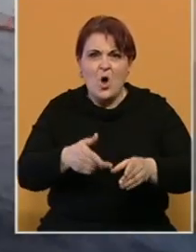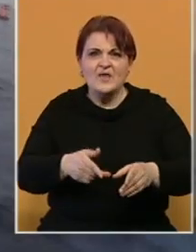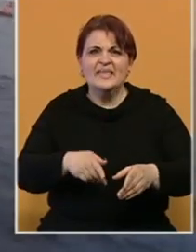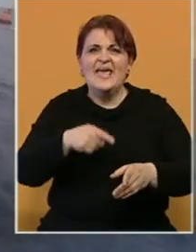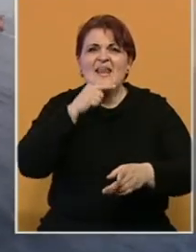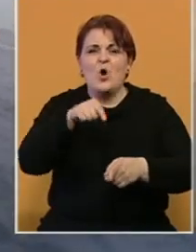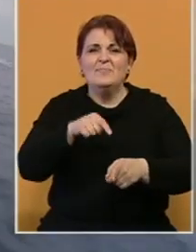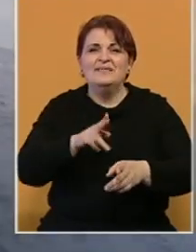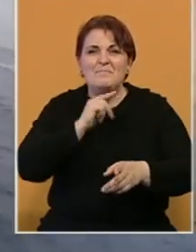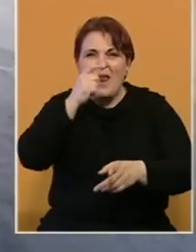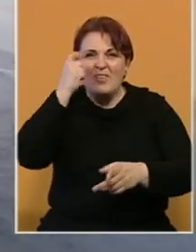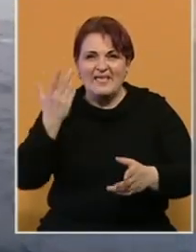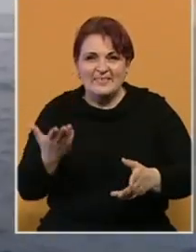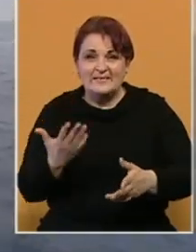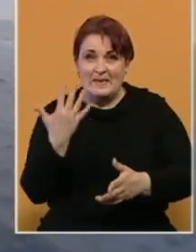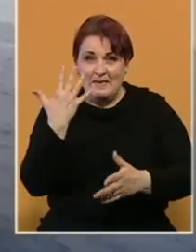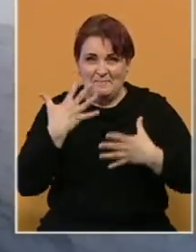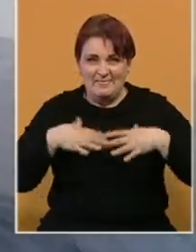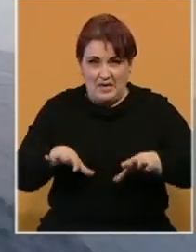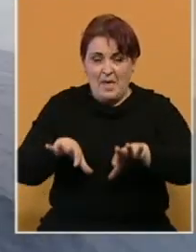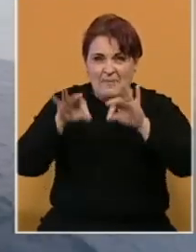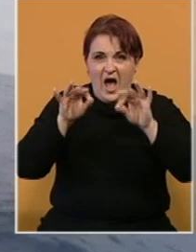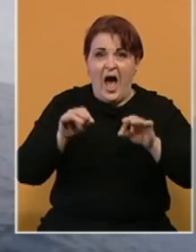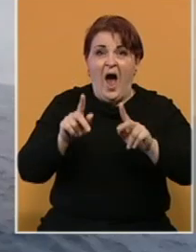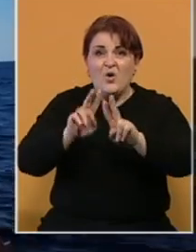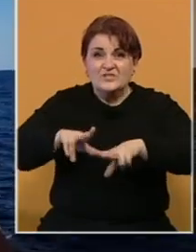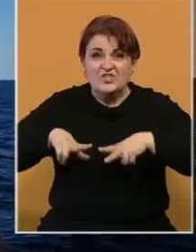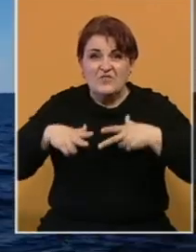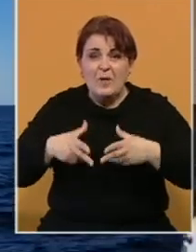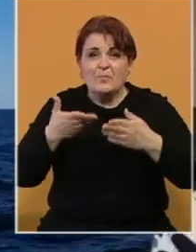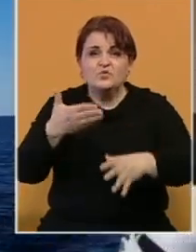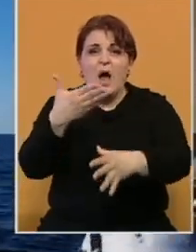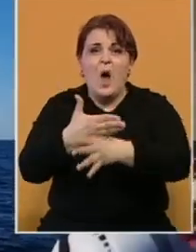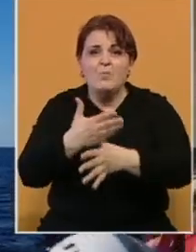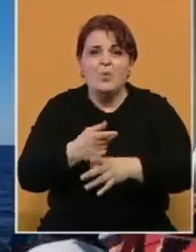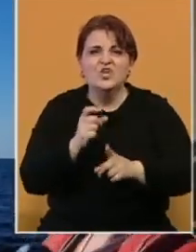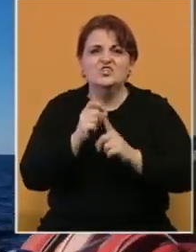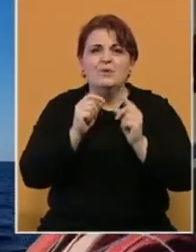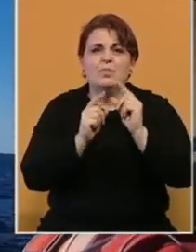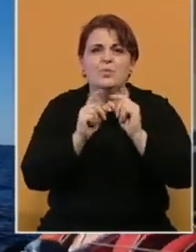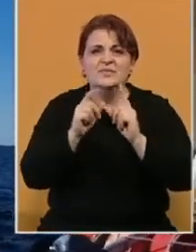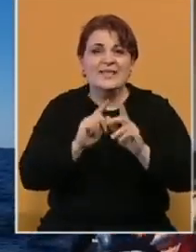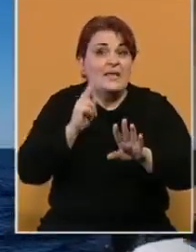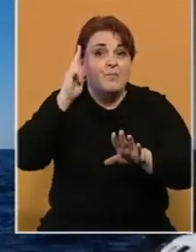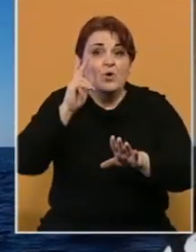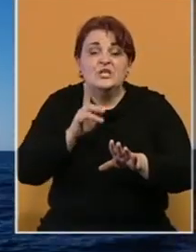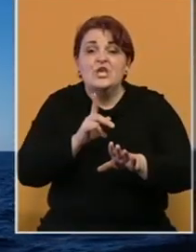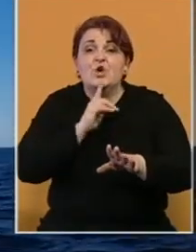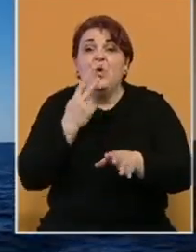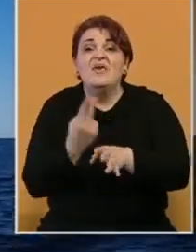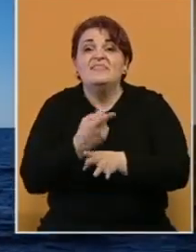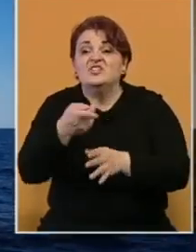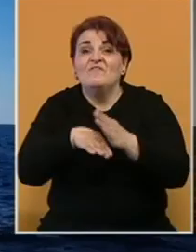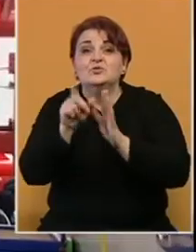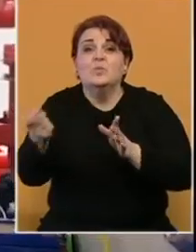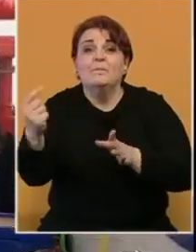se nalazili i maloljetnici. 5 tijela je pronađeno, a preživjelima se pruža pomoć u Džibutiju. Nije poznato iz kojih su